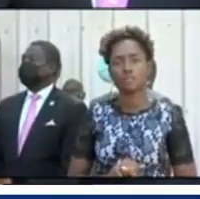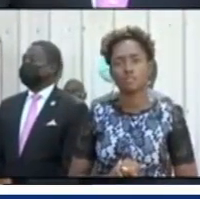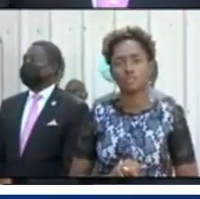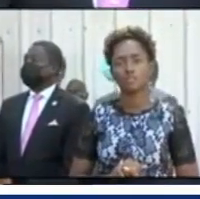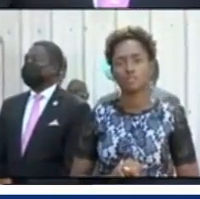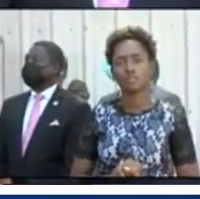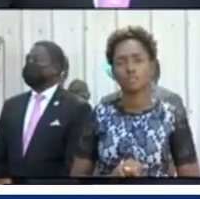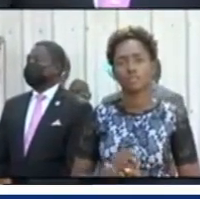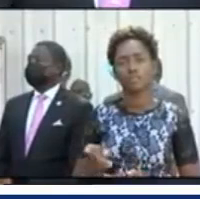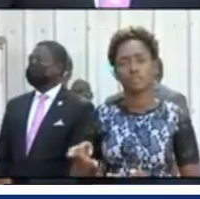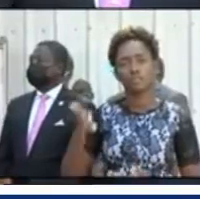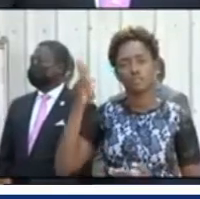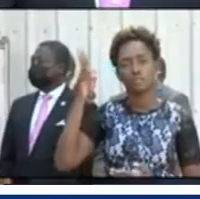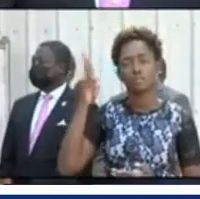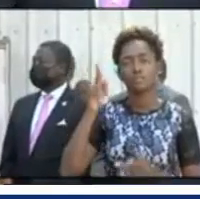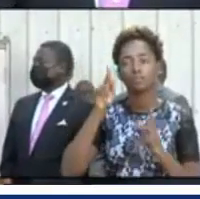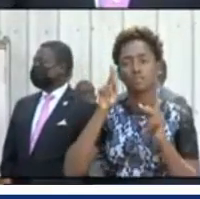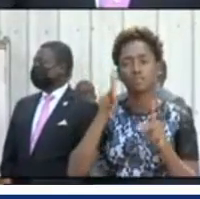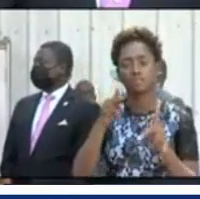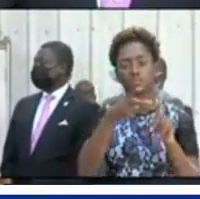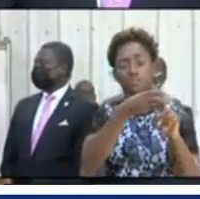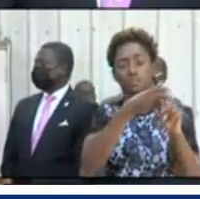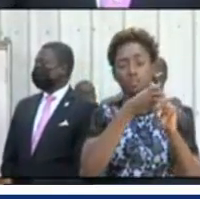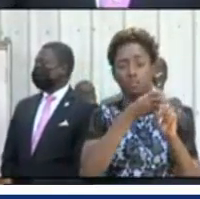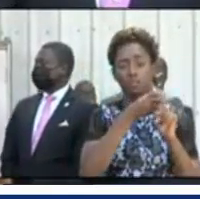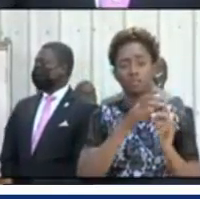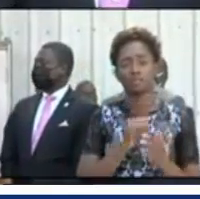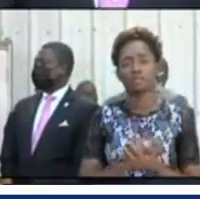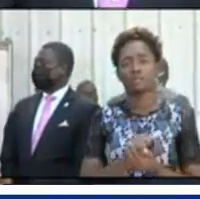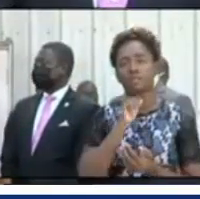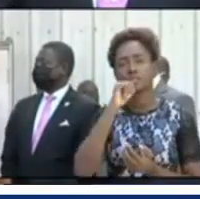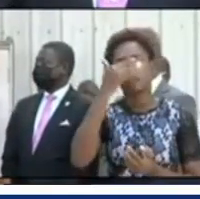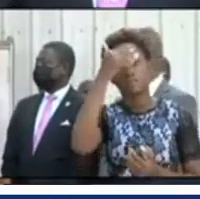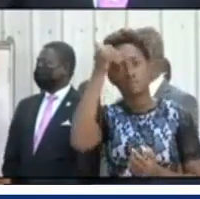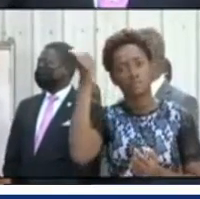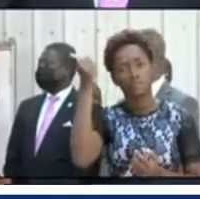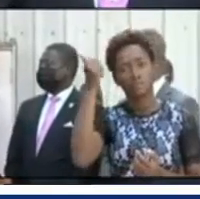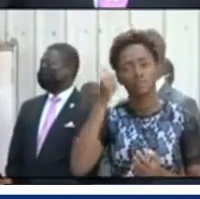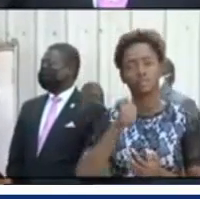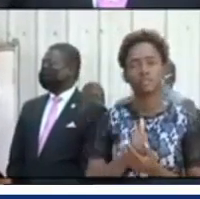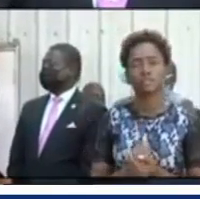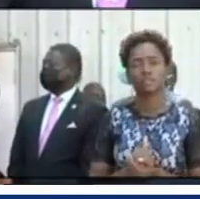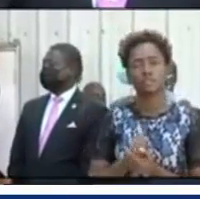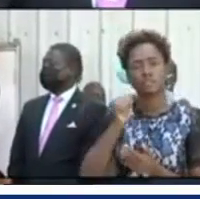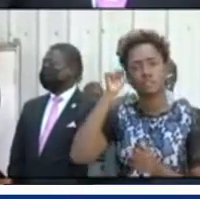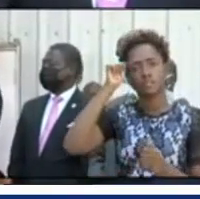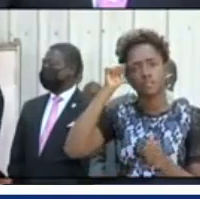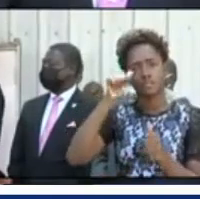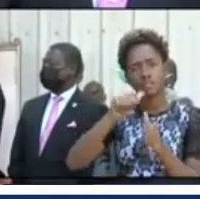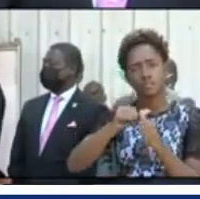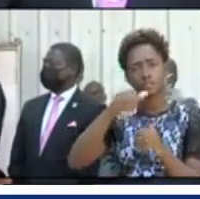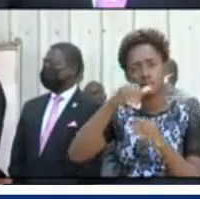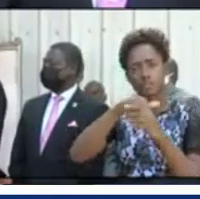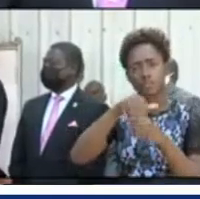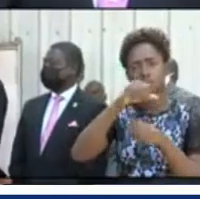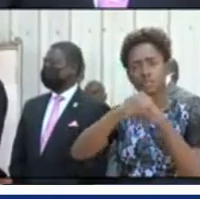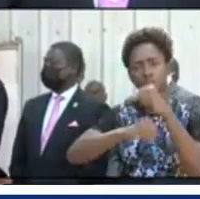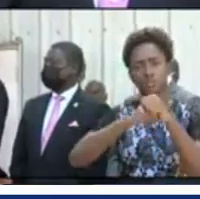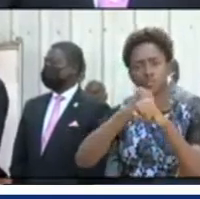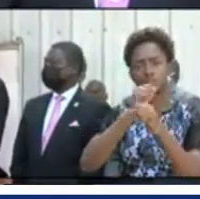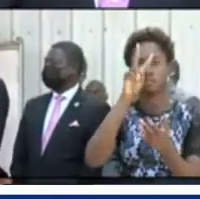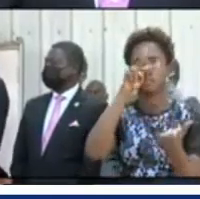auteur intellectuel kidnapping. Pas oublier, nous te songé dans l'année